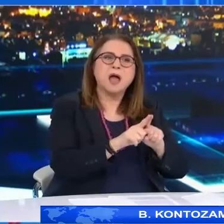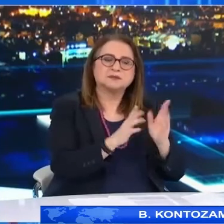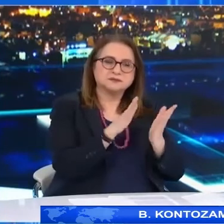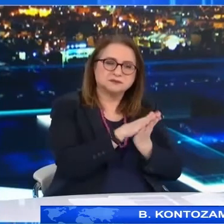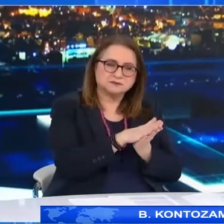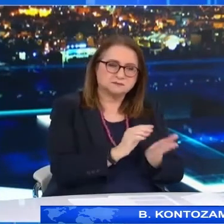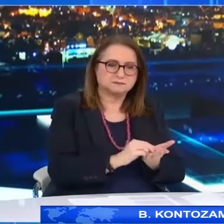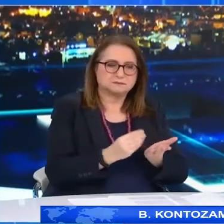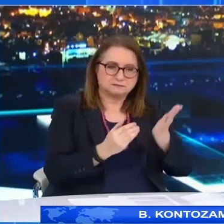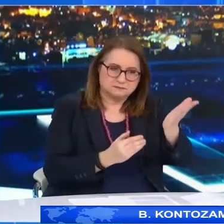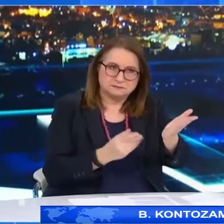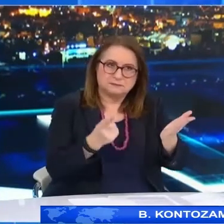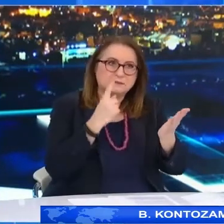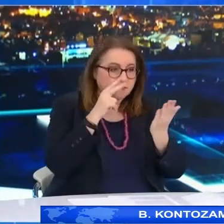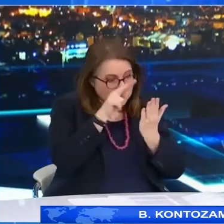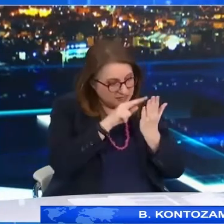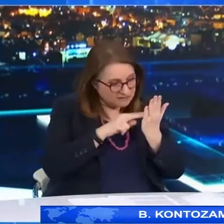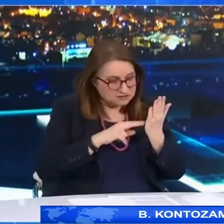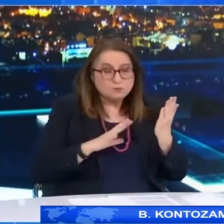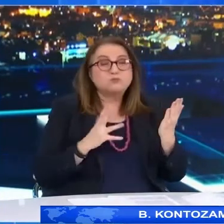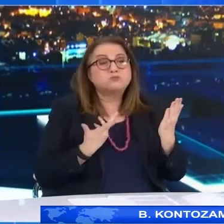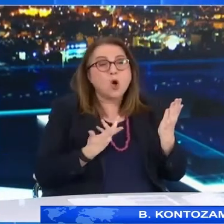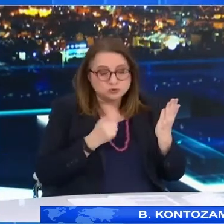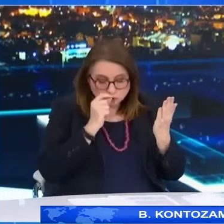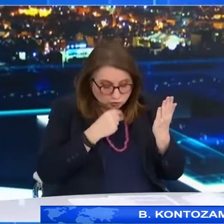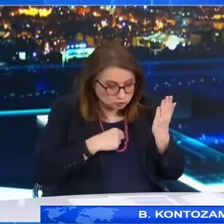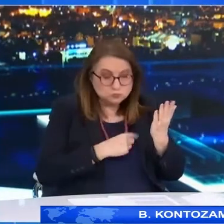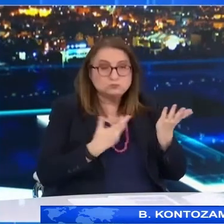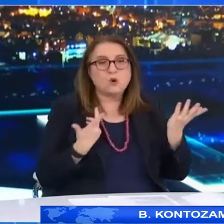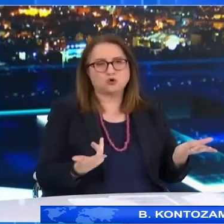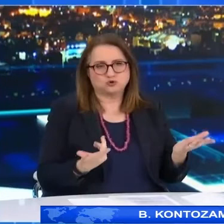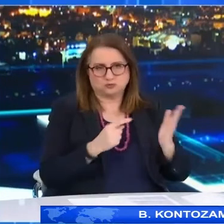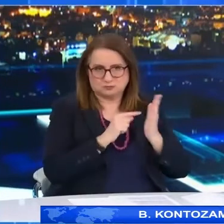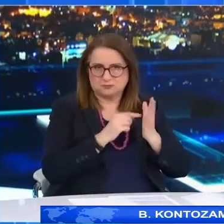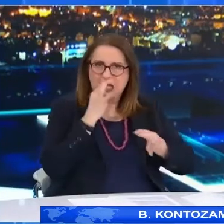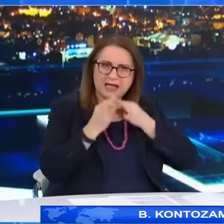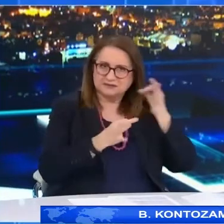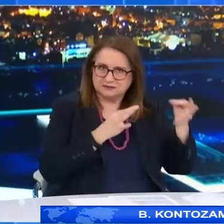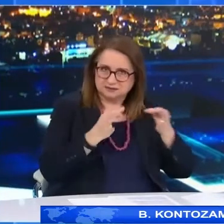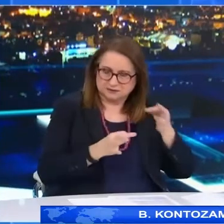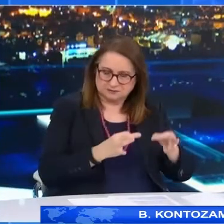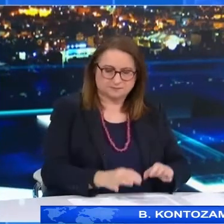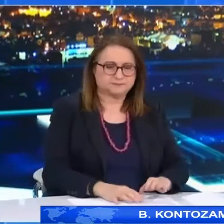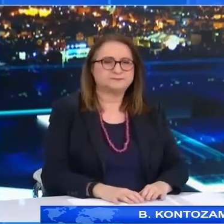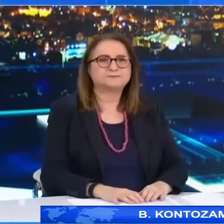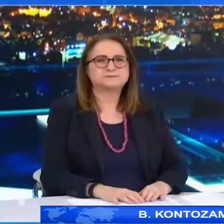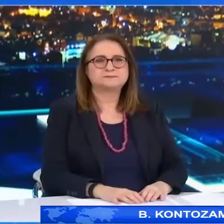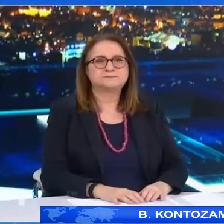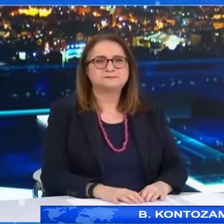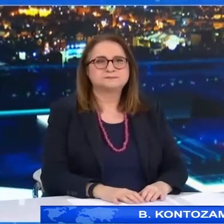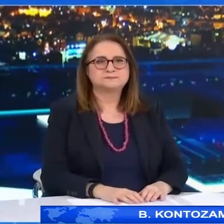φυλάδιο που θα αφορά τα self-test. Η επιχείρηση διάθεση των τεστ